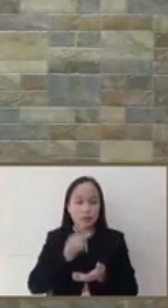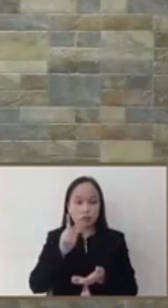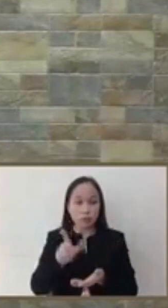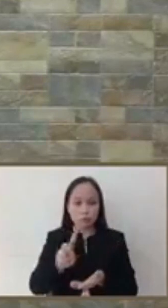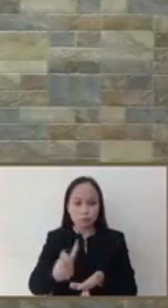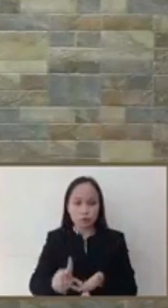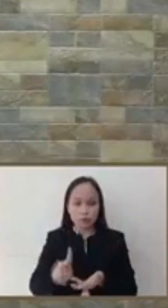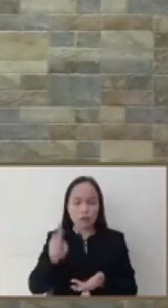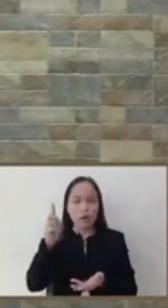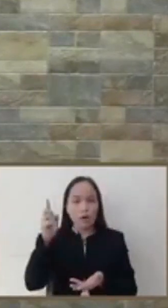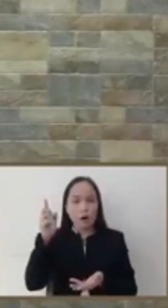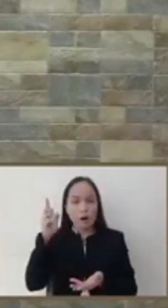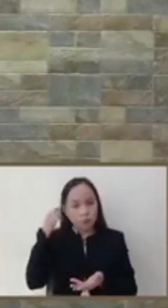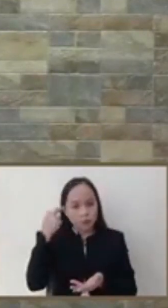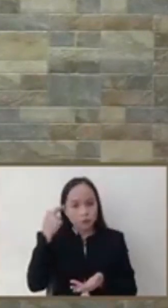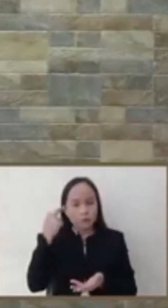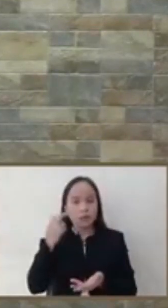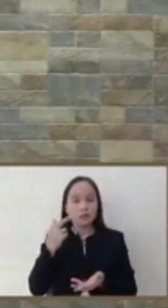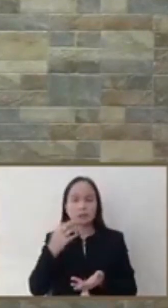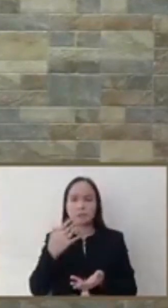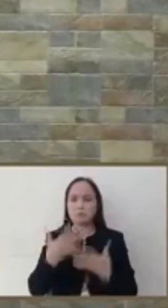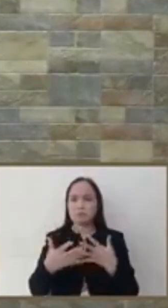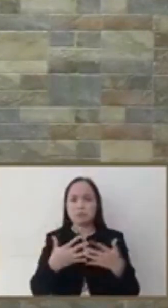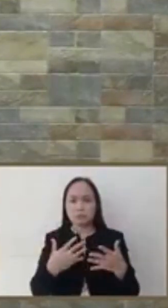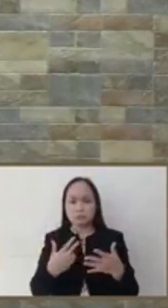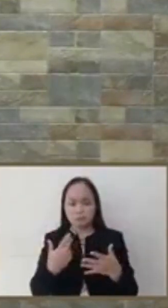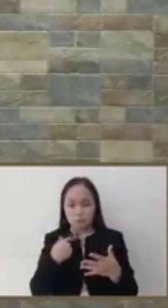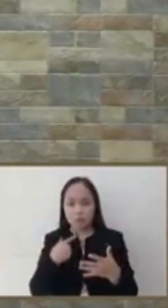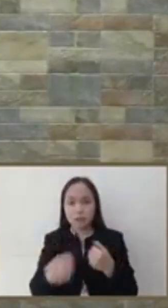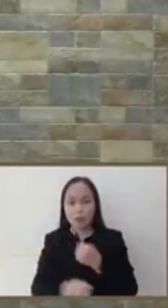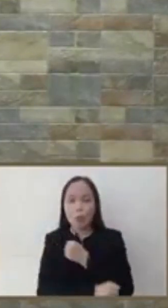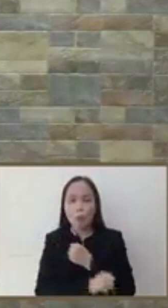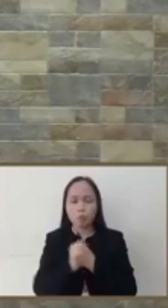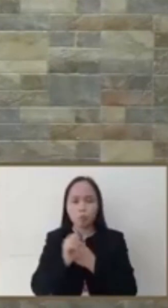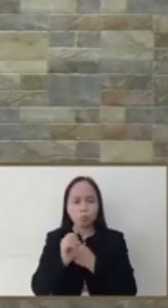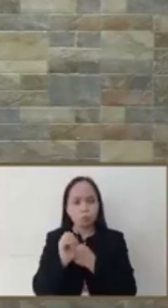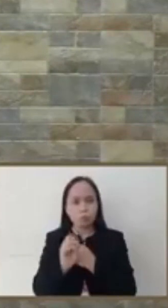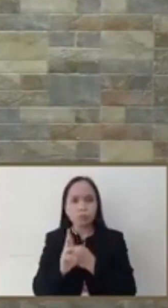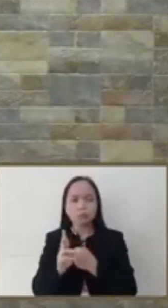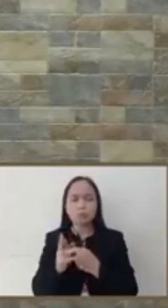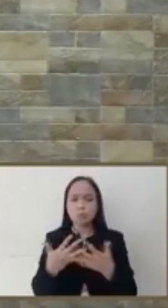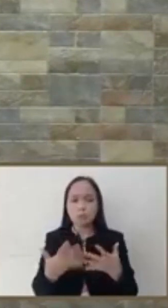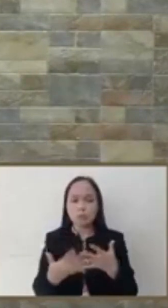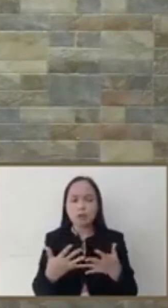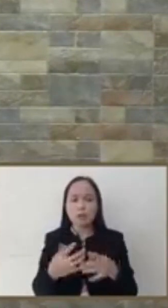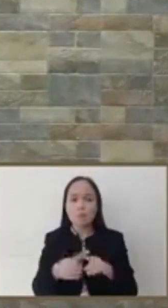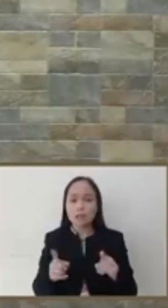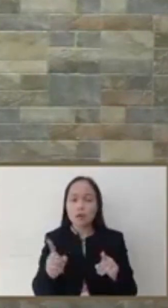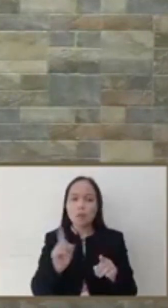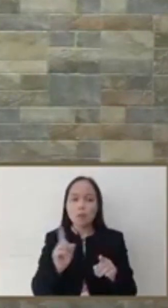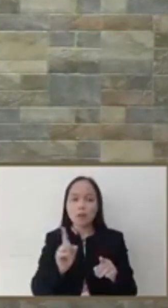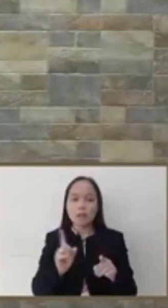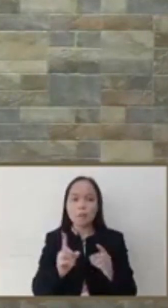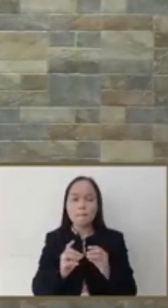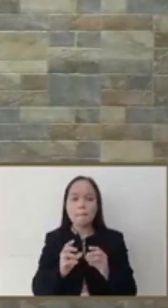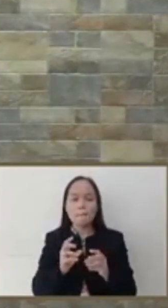kapatid, kung meron mang magnanakaw o meron mang corruption, pero ang pinakamatinding makorup ay yung